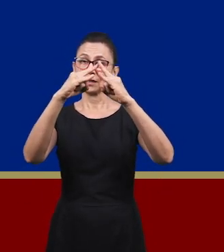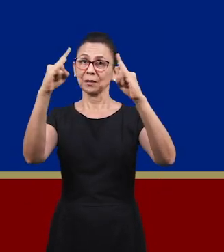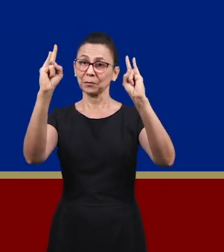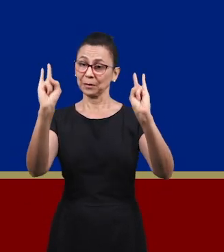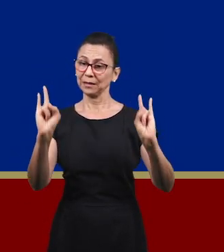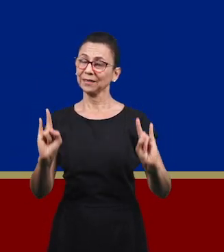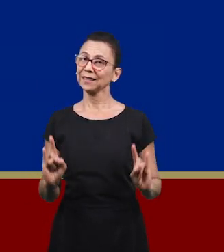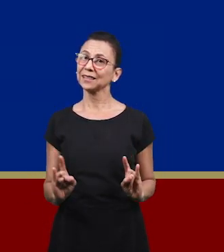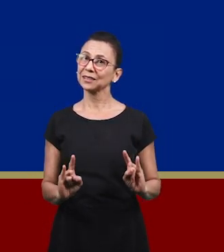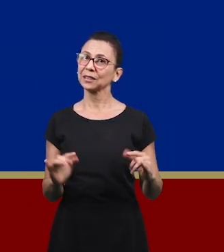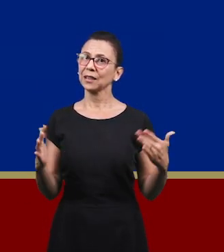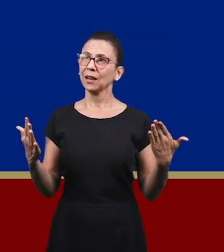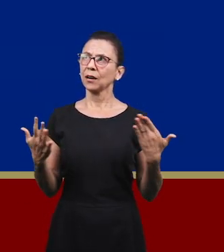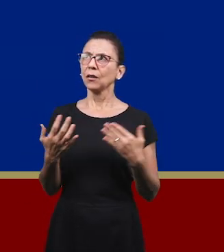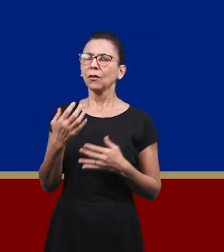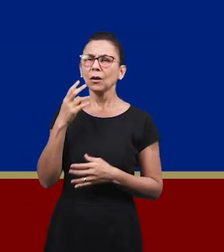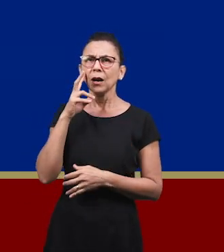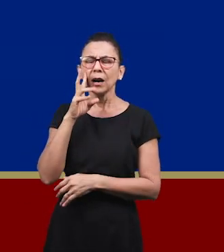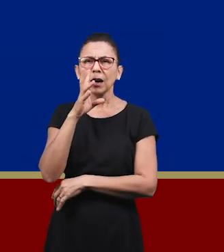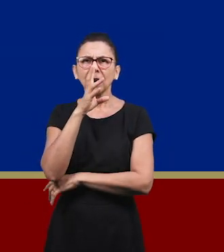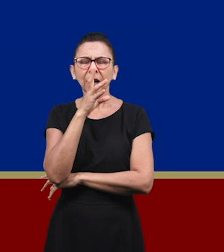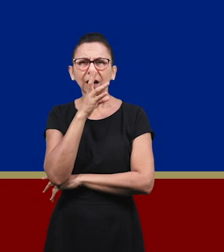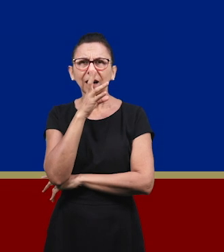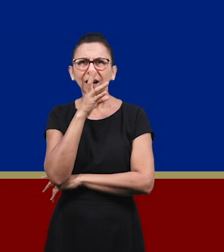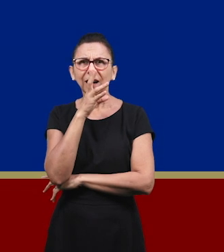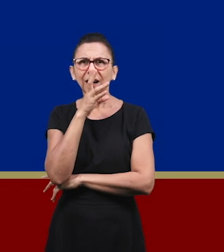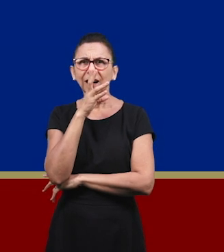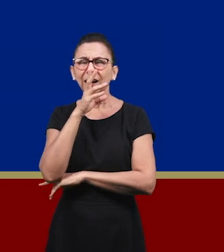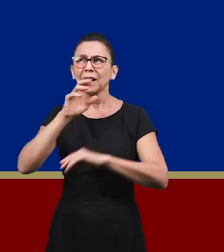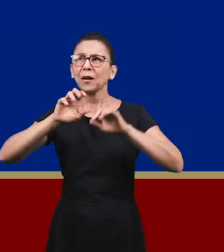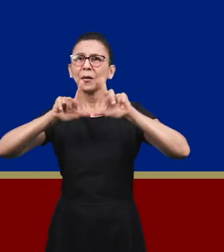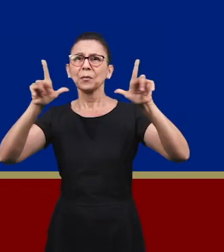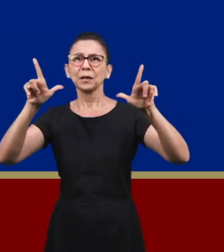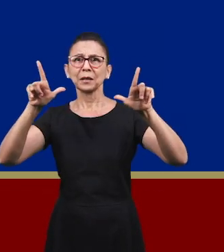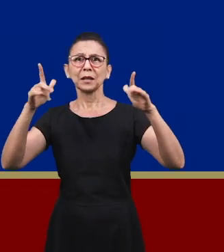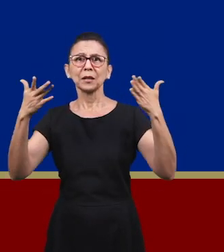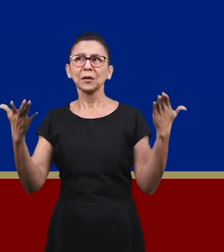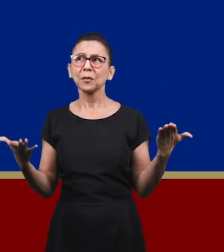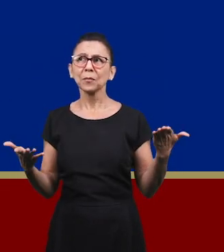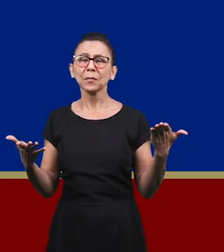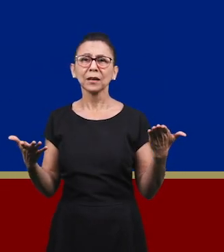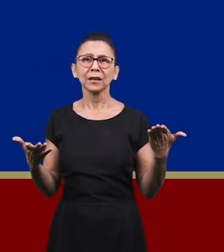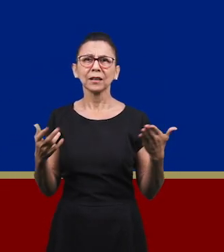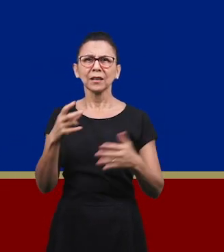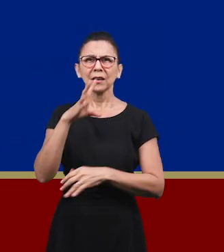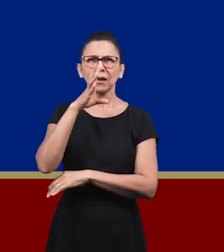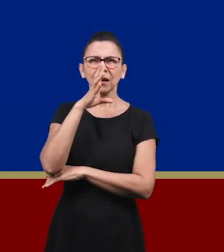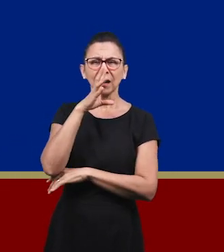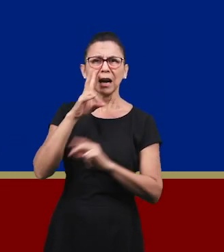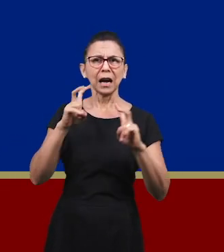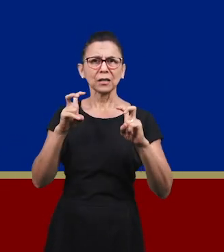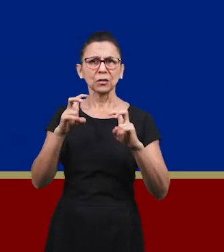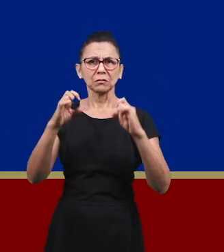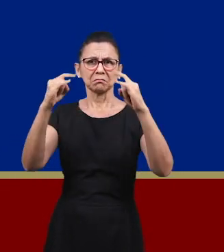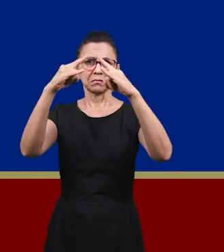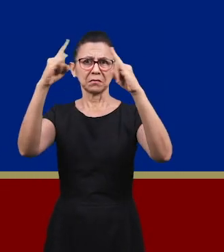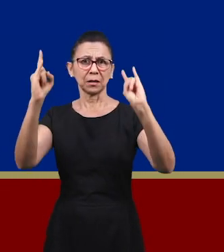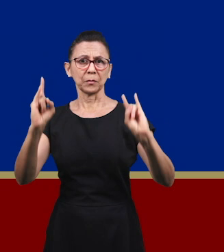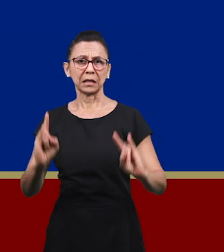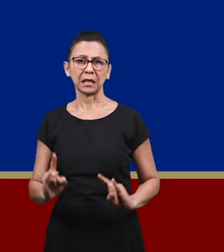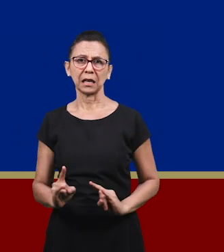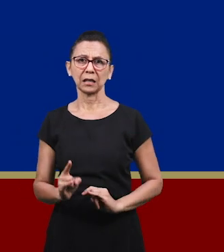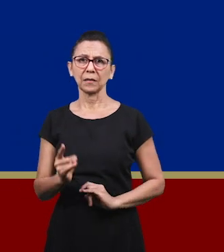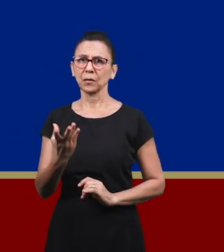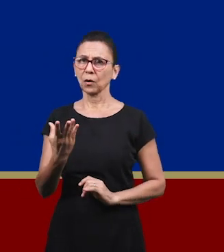en regardant la programmation en annonçant l'Évangile éternel, en parlant sur le tabernacle, c'est